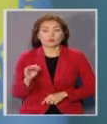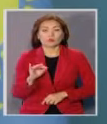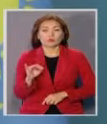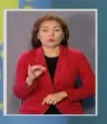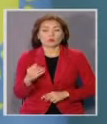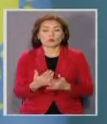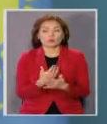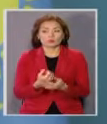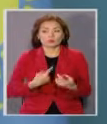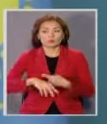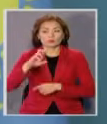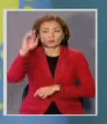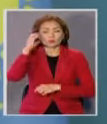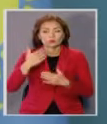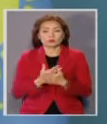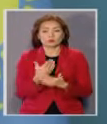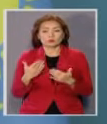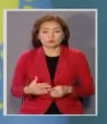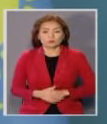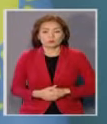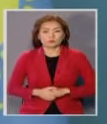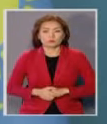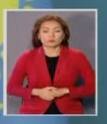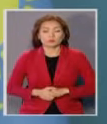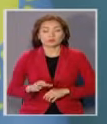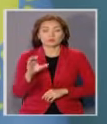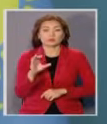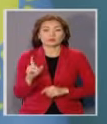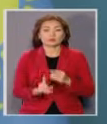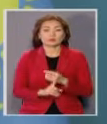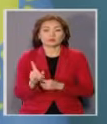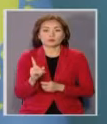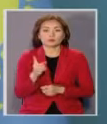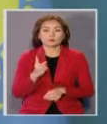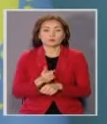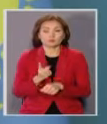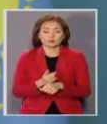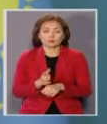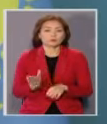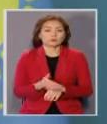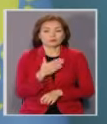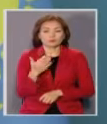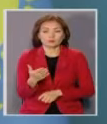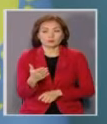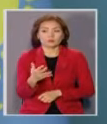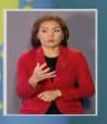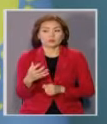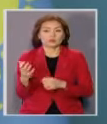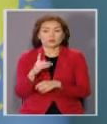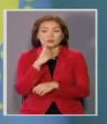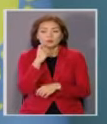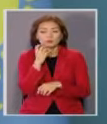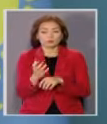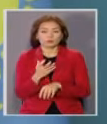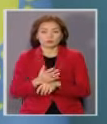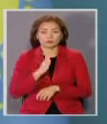бойынша, және біздің үкіметтің ақпараты бойынша, 42 айынан бастап ол шектеу алынып тасталып, жаңағы қант тасымалдауға